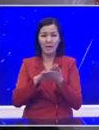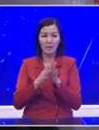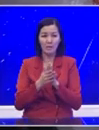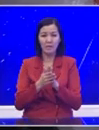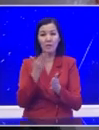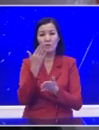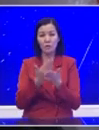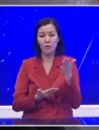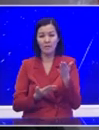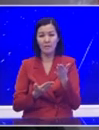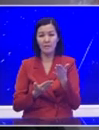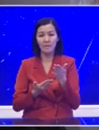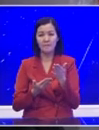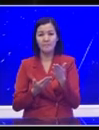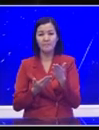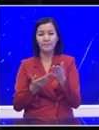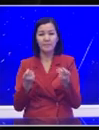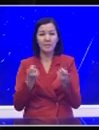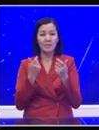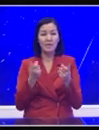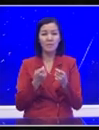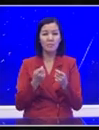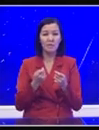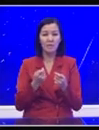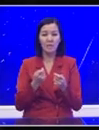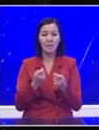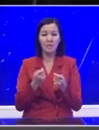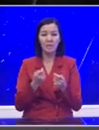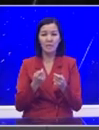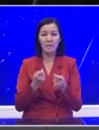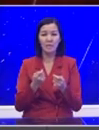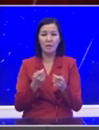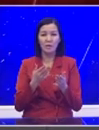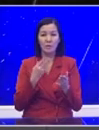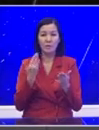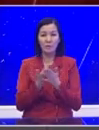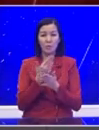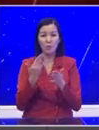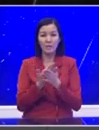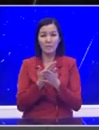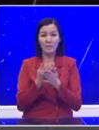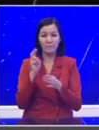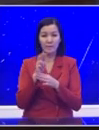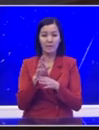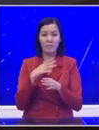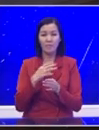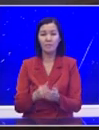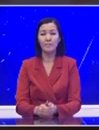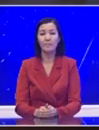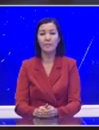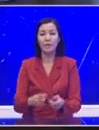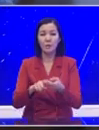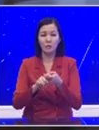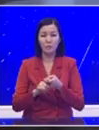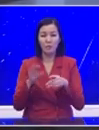біліп, соларды кішкене көңіл күйін көтеріп, солармен араласып-құрласып кетейік деп келіп отырмыз. Жұқпалы